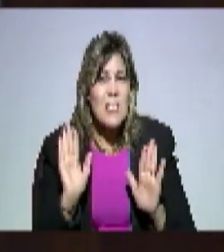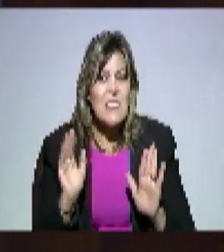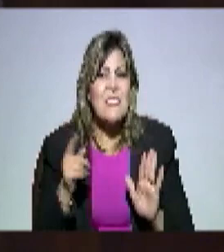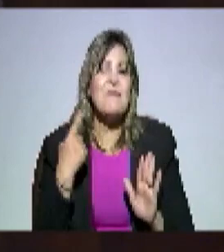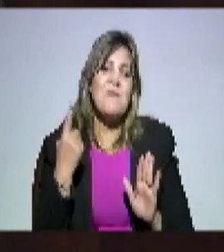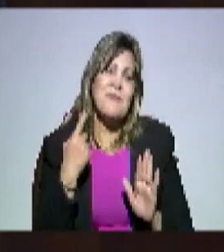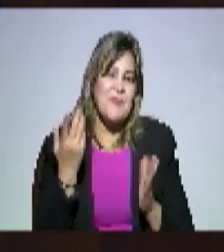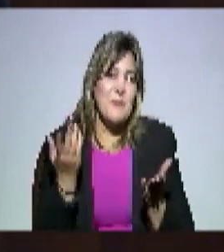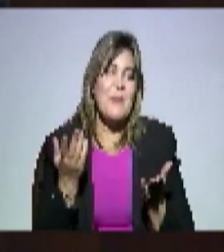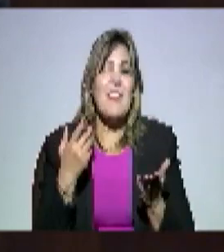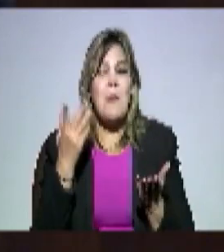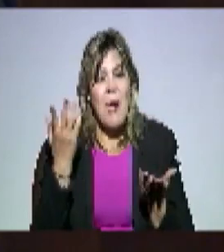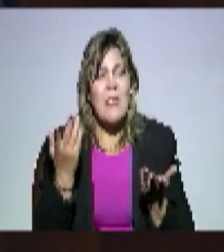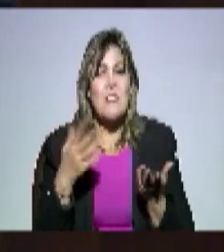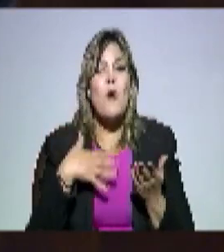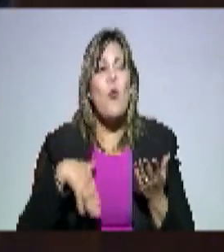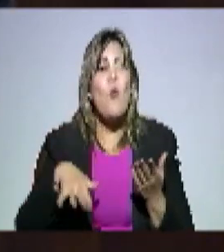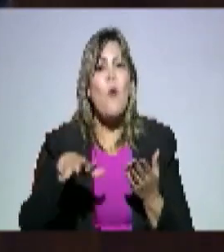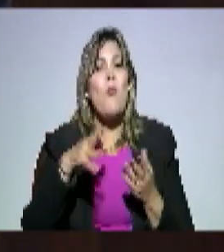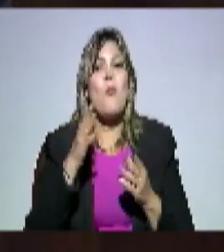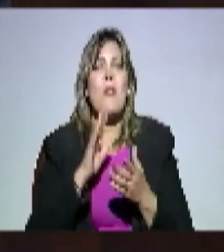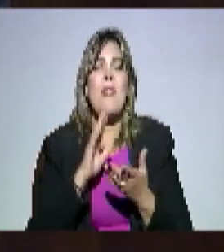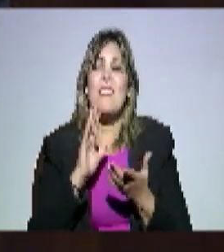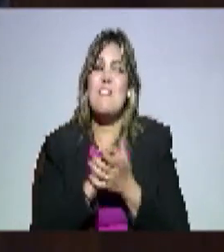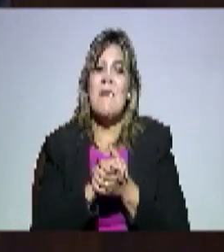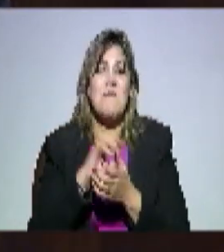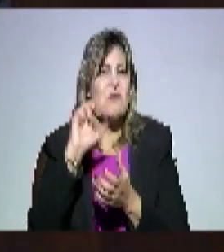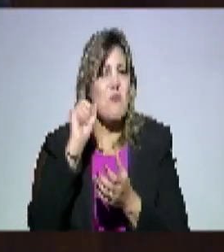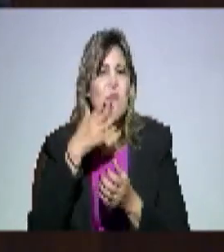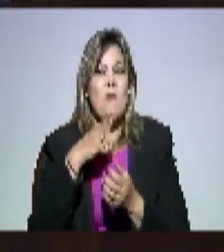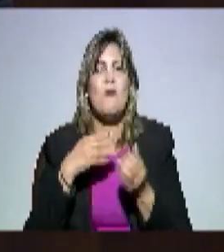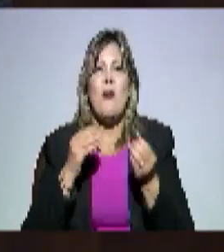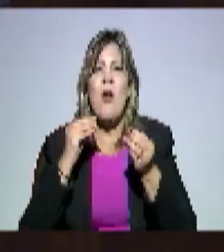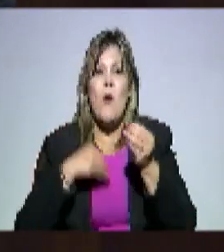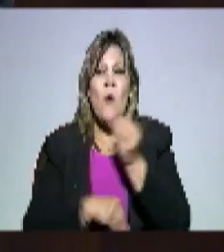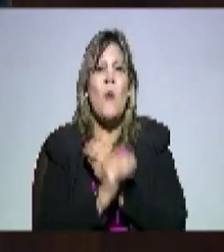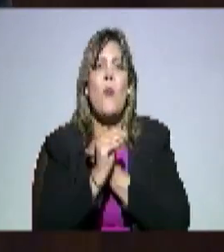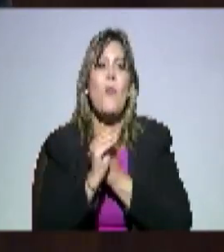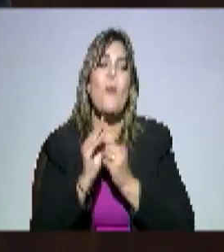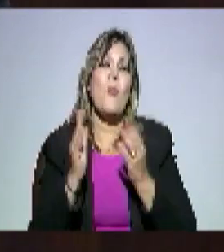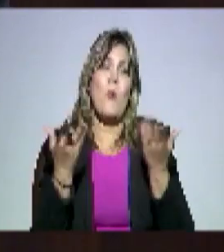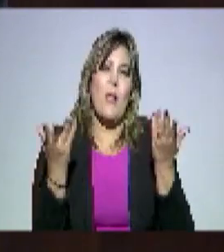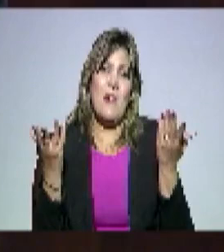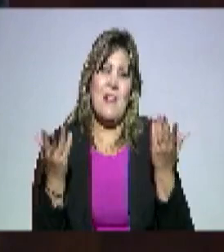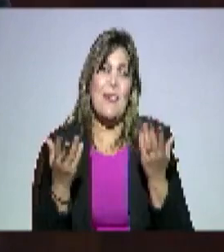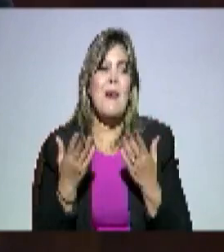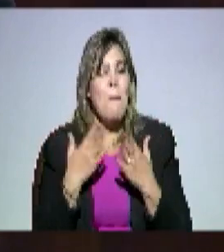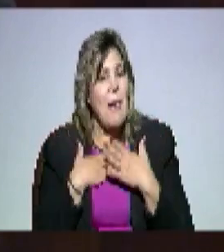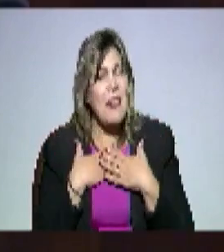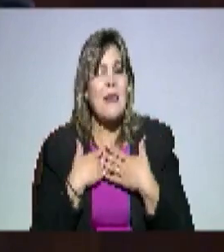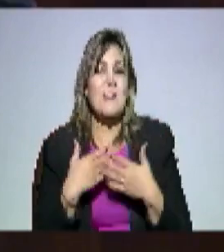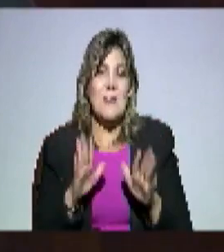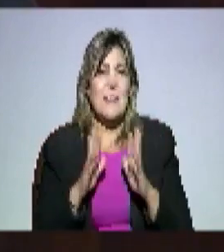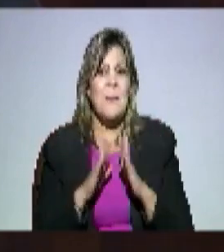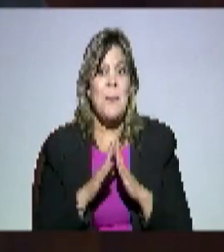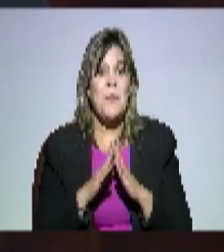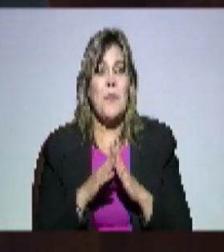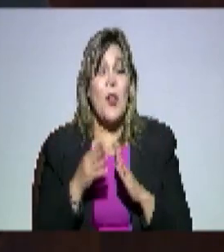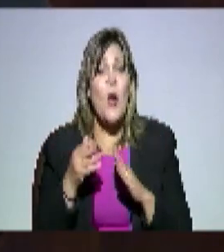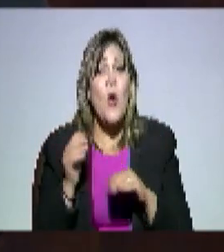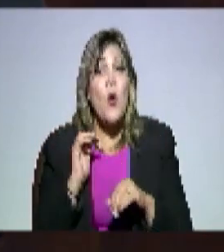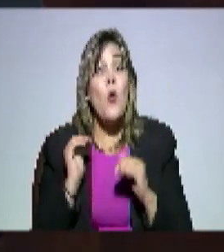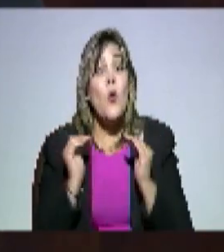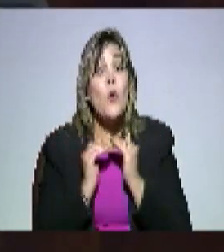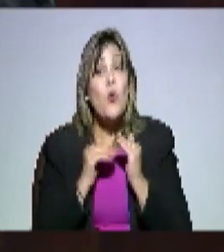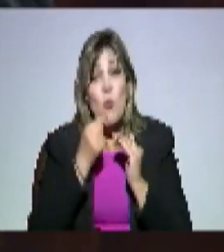معلش ما الباقيين هربوا معذور ما الباقيين اختفوا ليك عذرك يا مري مورس ويحل يوم الخسين